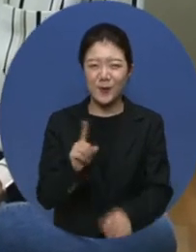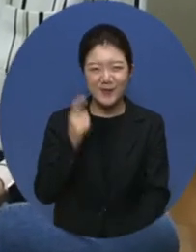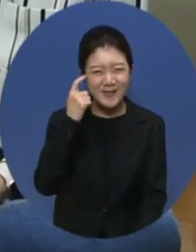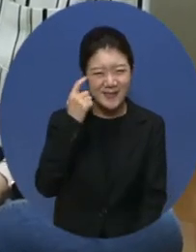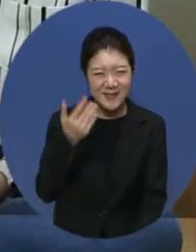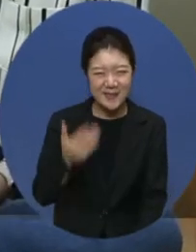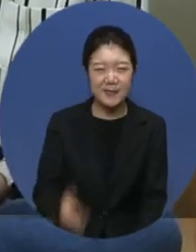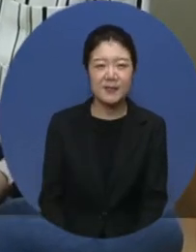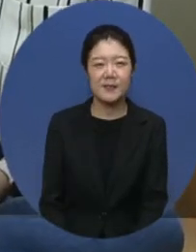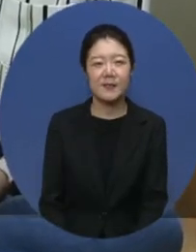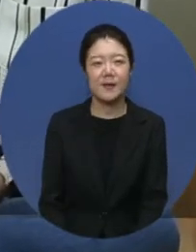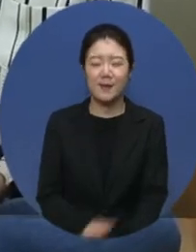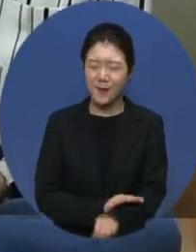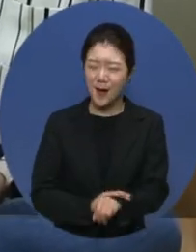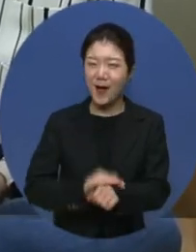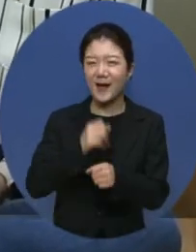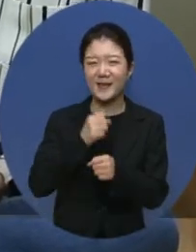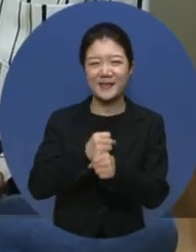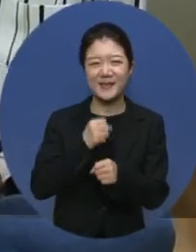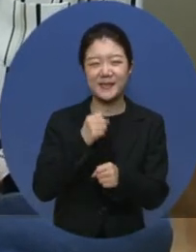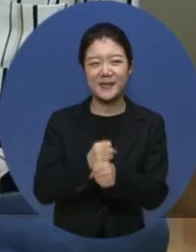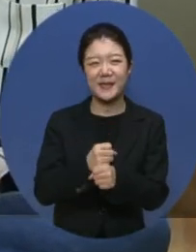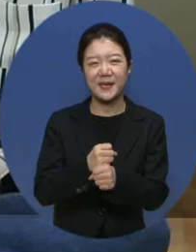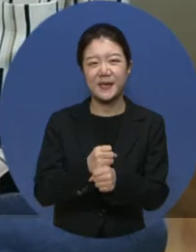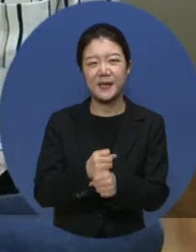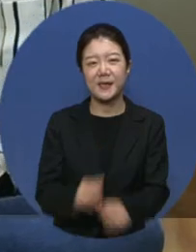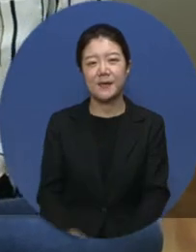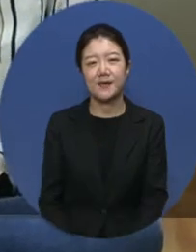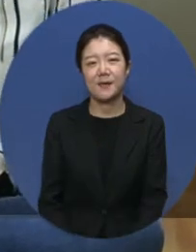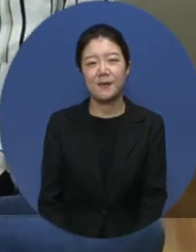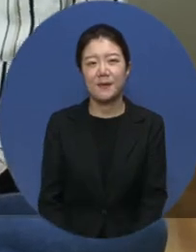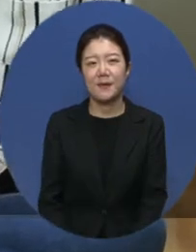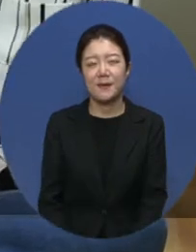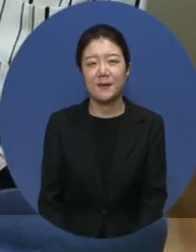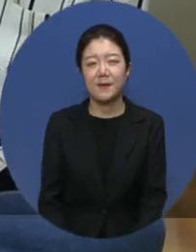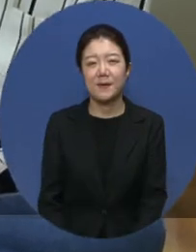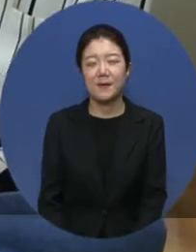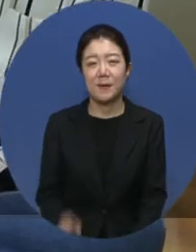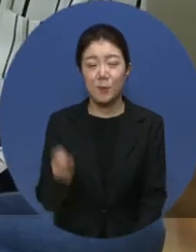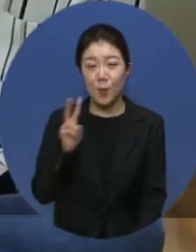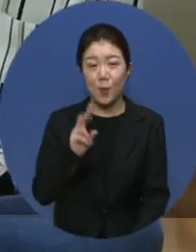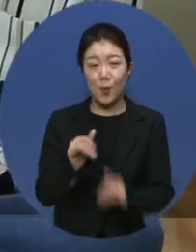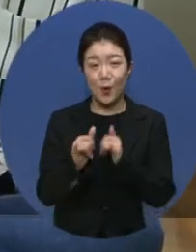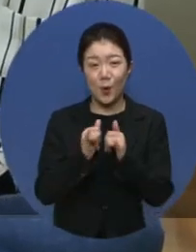보니까? 잘 만드셨죠. 잘 만드시고 그거하고